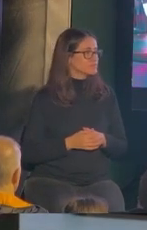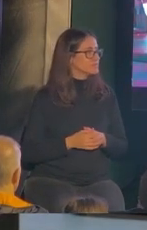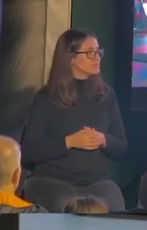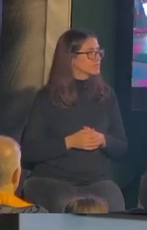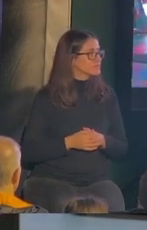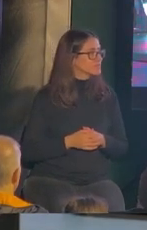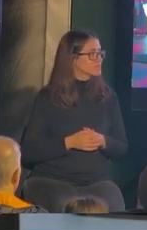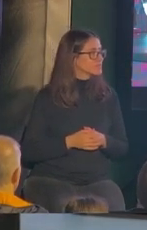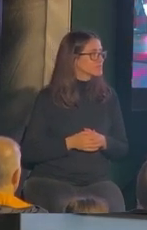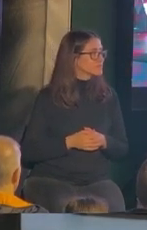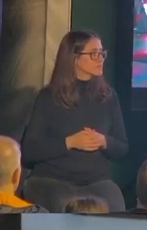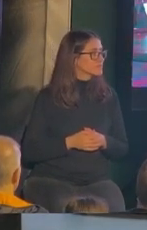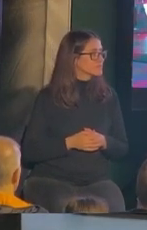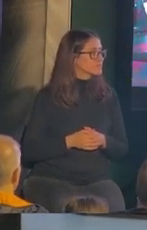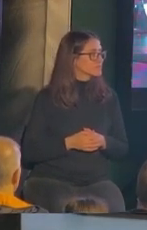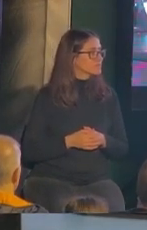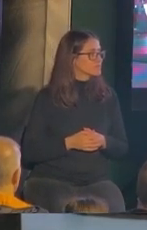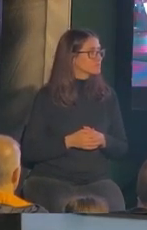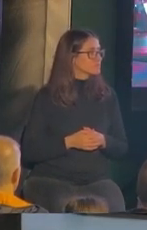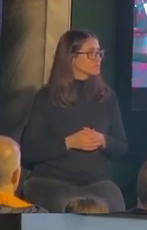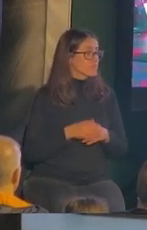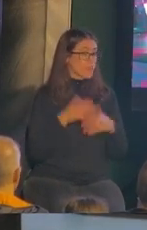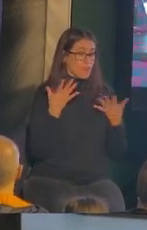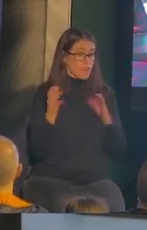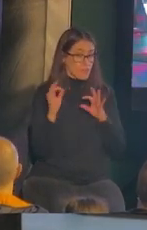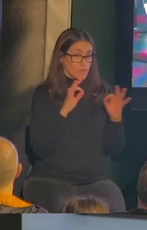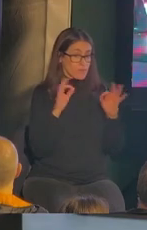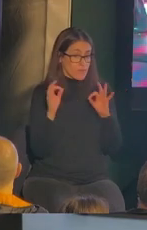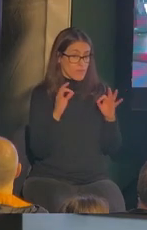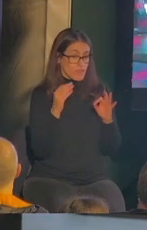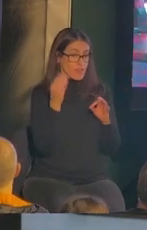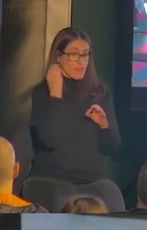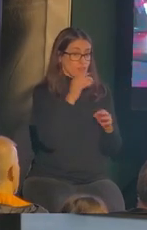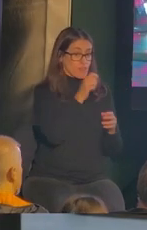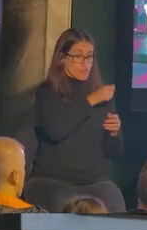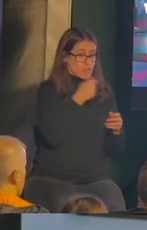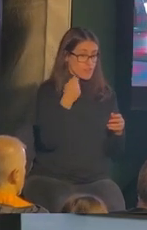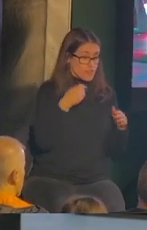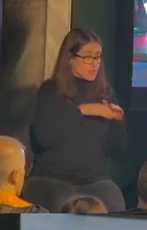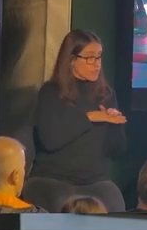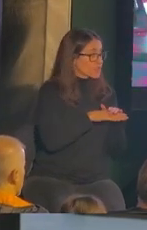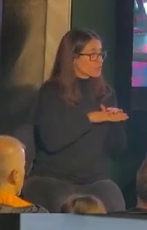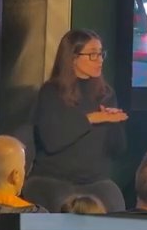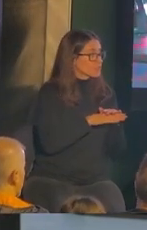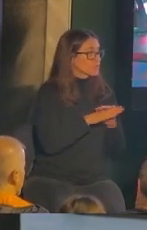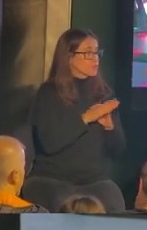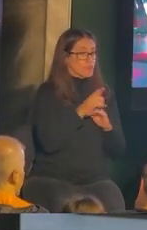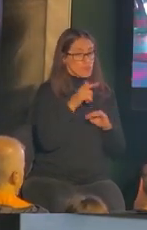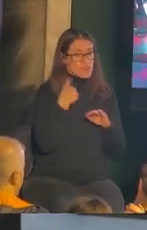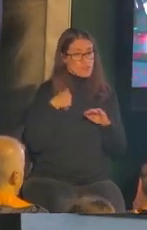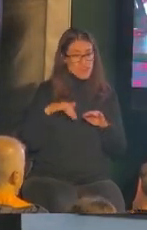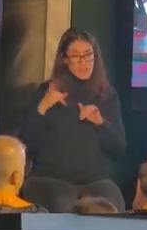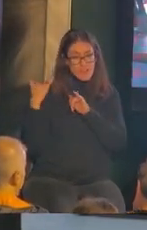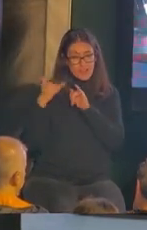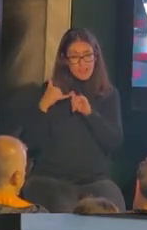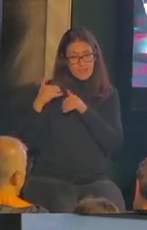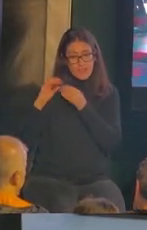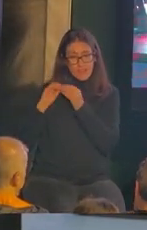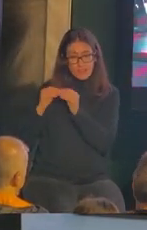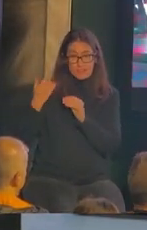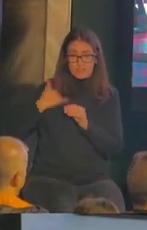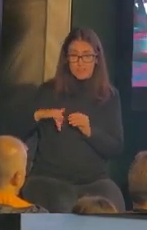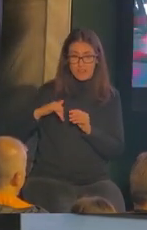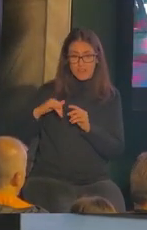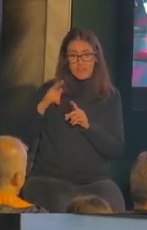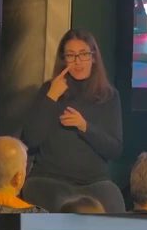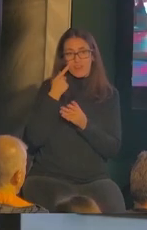I ara, com que ja els tinc congelats, el que faré és ensenyar-vos el muntatge, com funciona tot aquest trencaclosques.